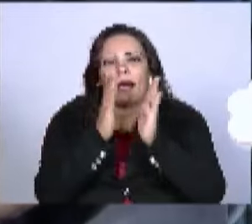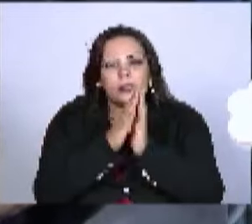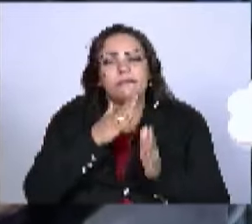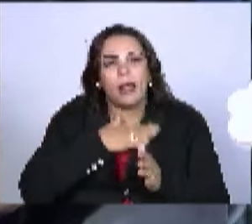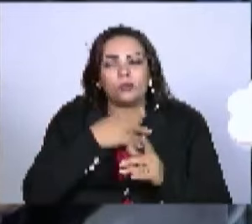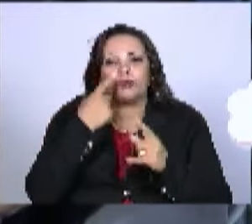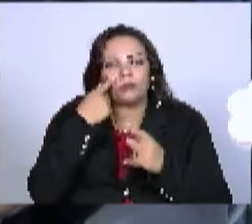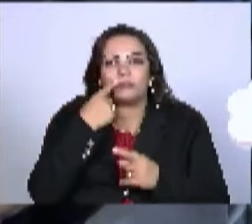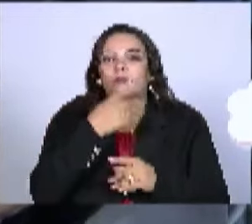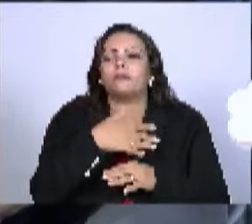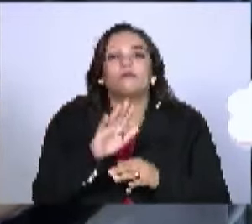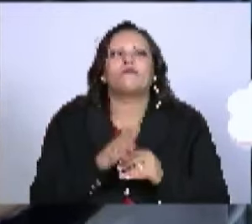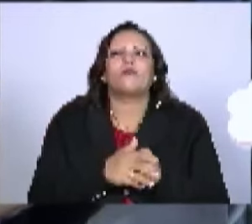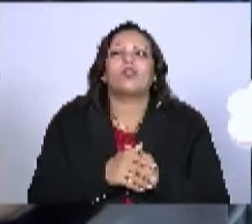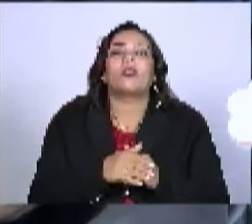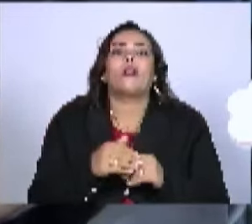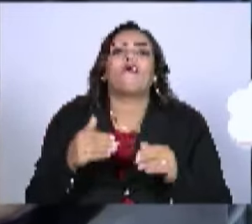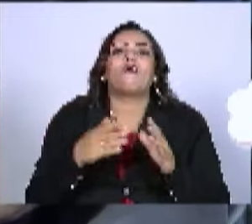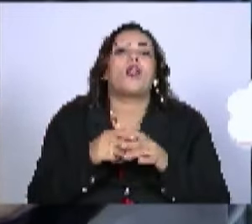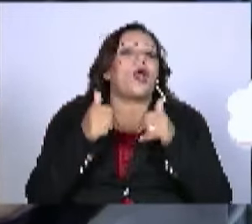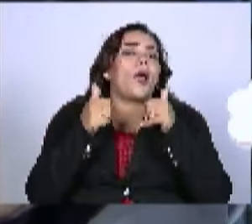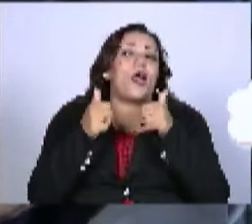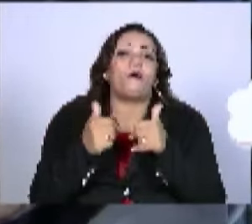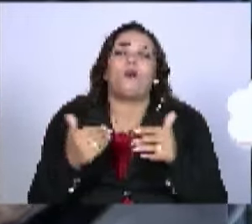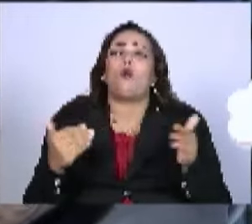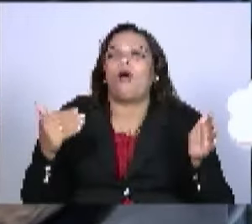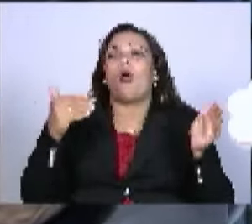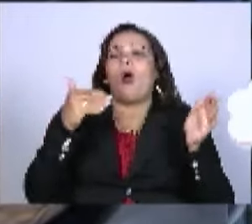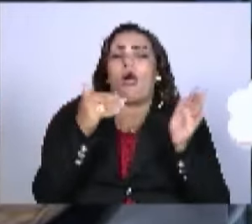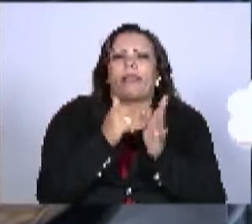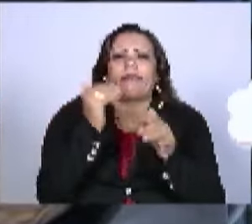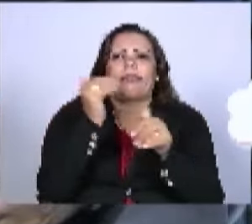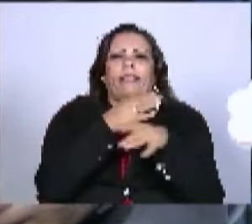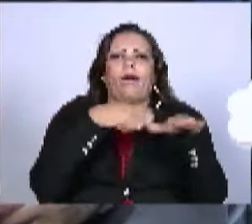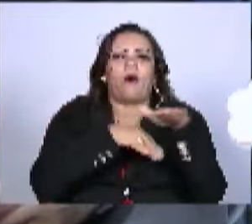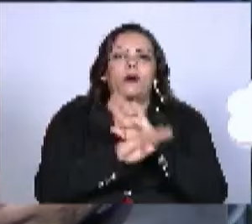زي ما قايله وتقول فضل حلو حتى